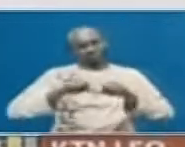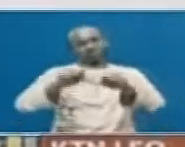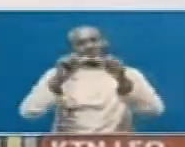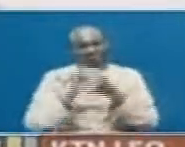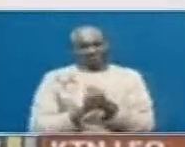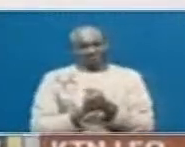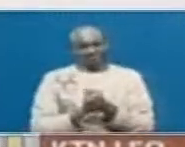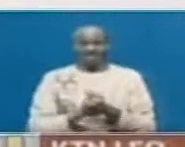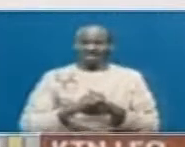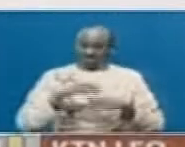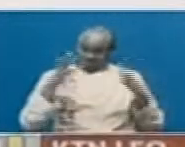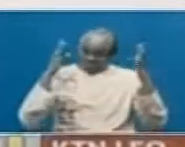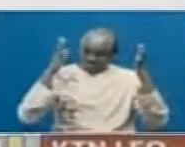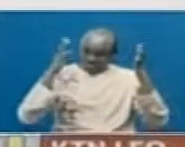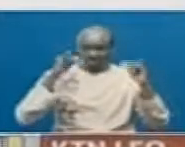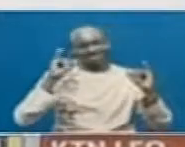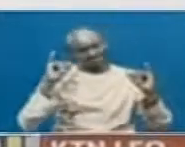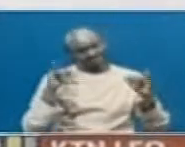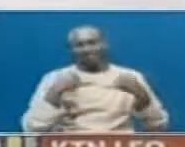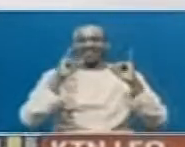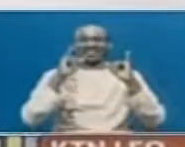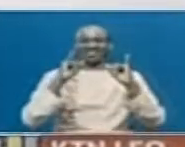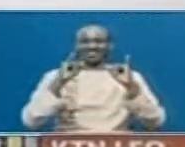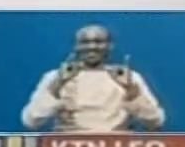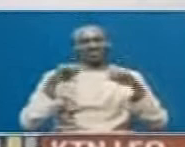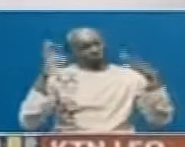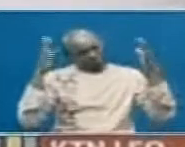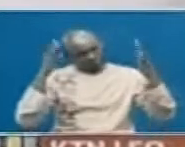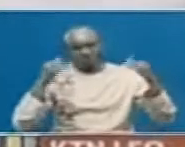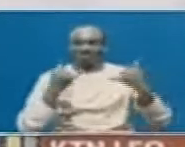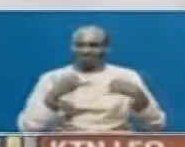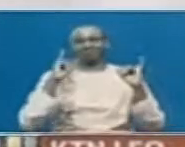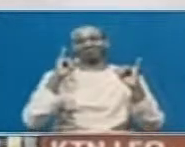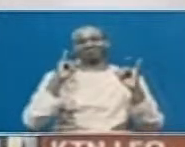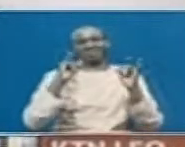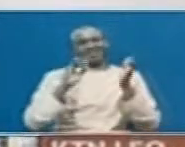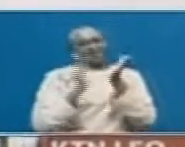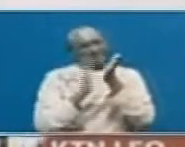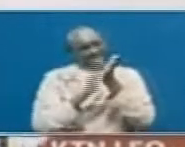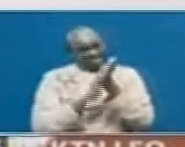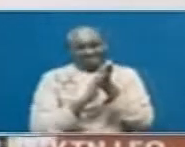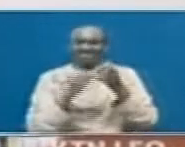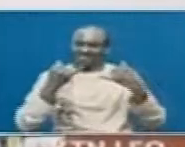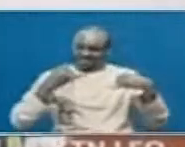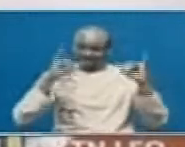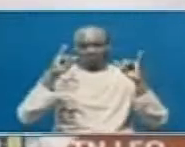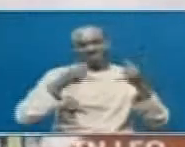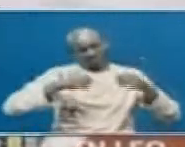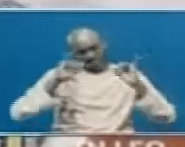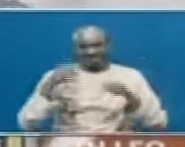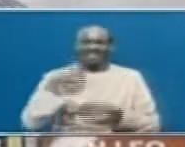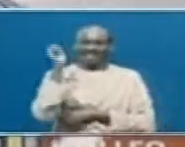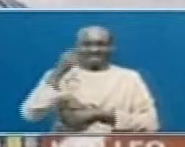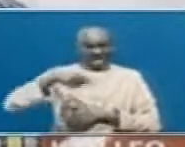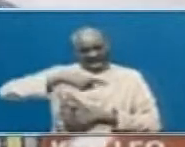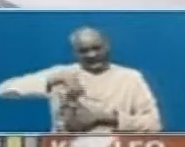mbele. Heko jamhuri, heko jamhuri, heko jamhuri,